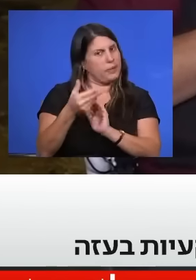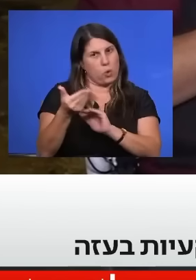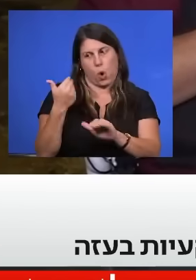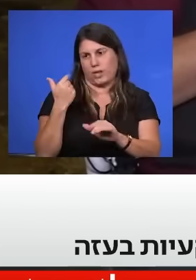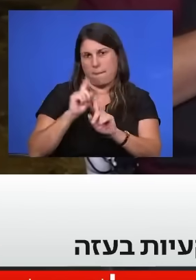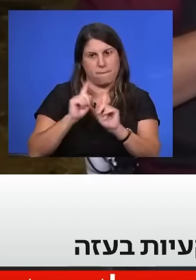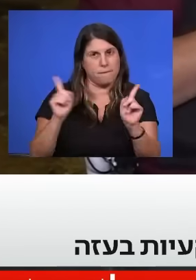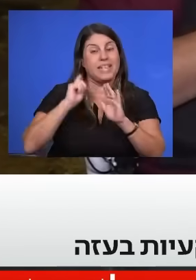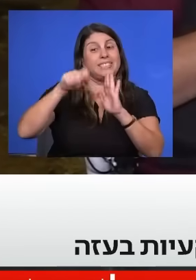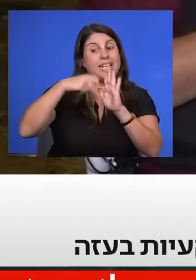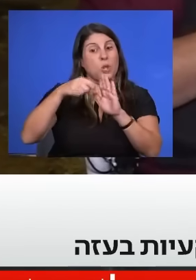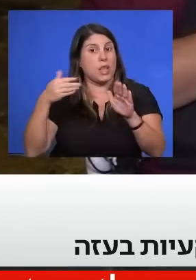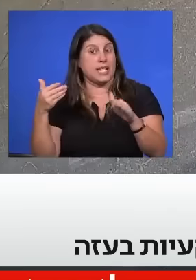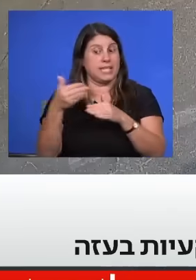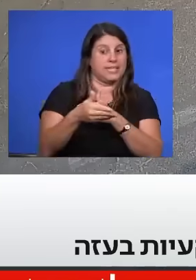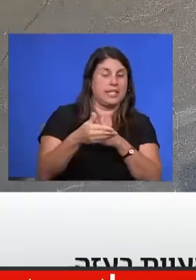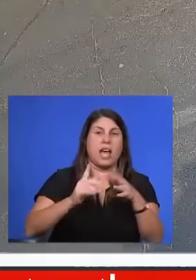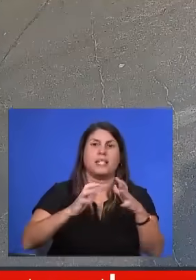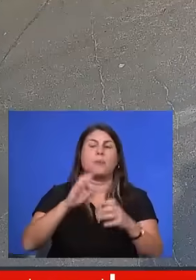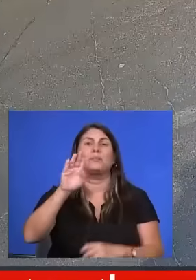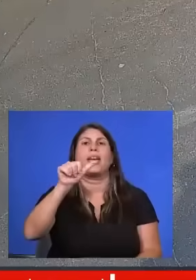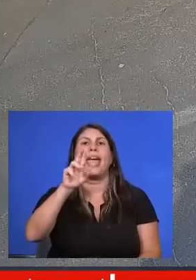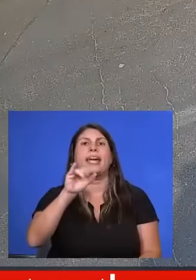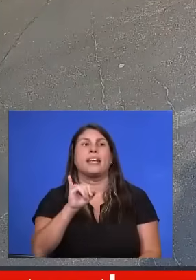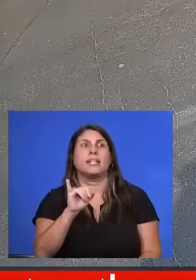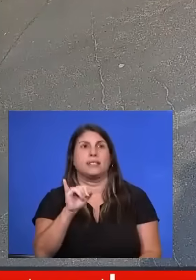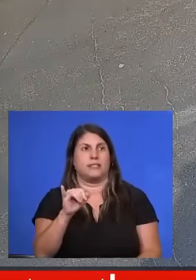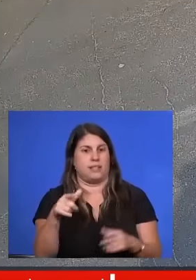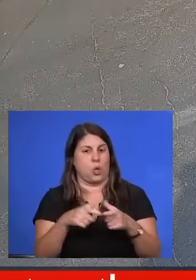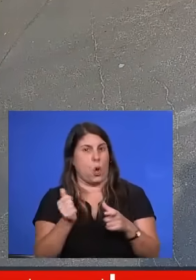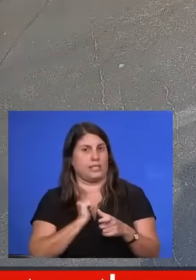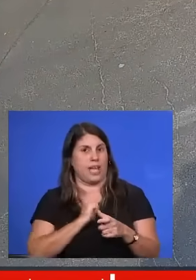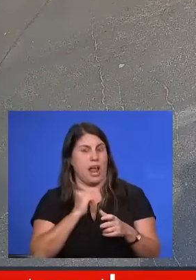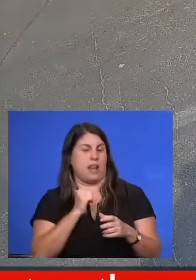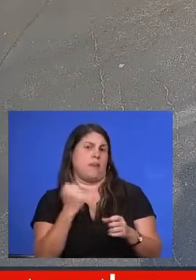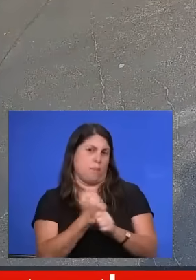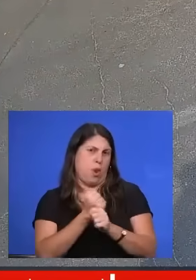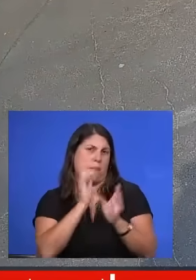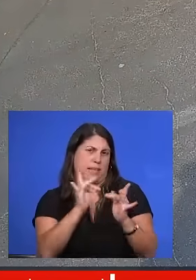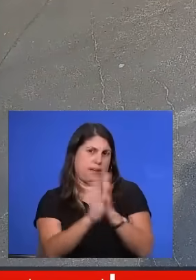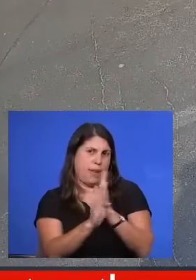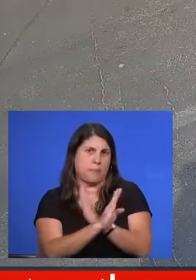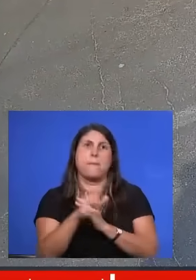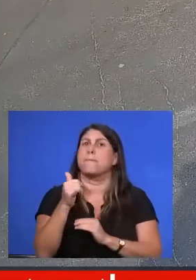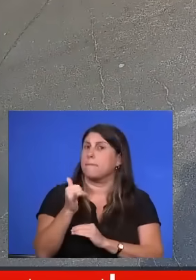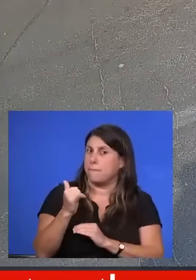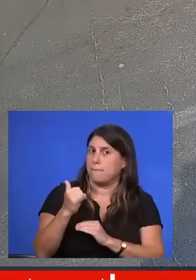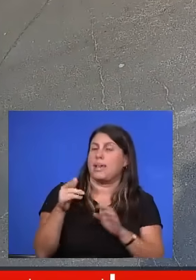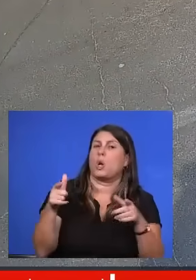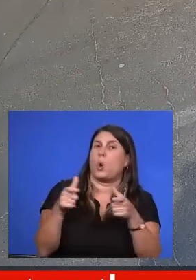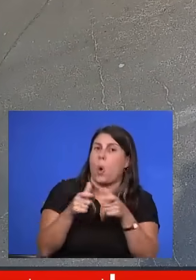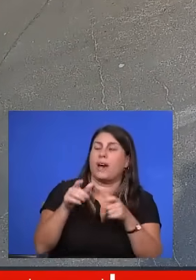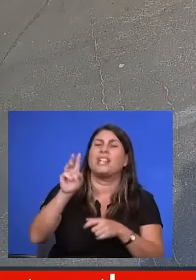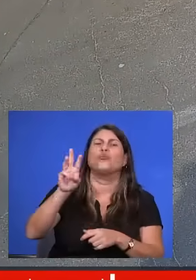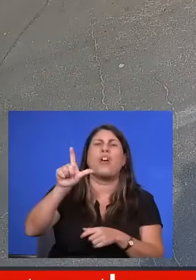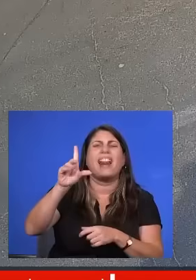מהכניסה לקיבוץ בערי. כוחות צהל פועלים כנגד המחבלים שנמצאים. כן, אנחנו מדברים על כוח של שלדג, תיעוד שחושף